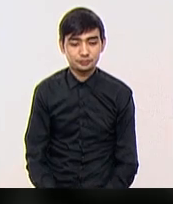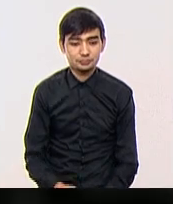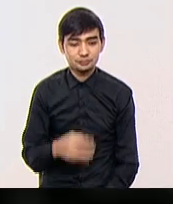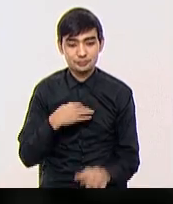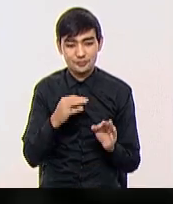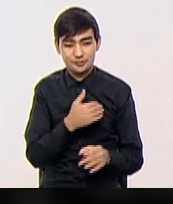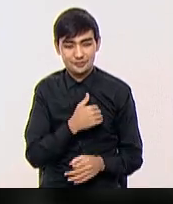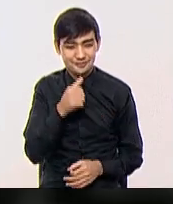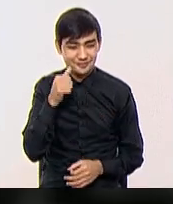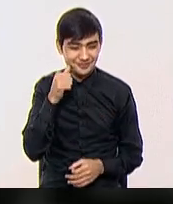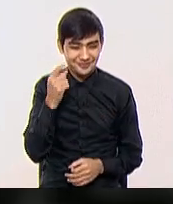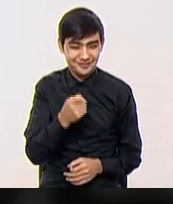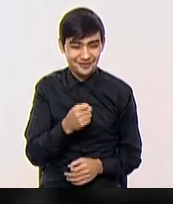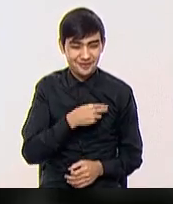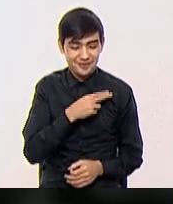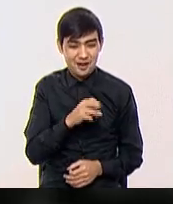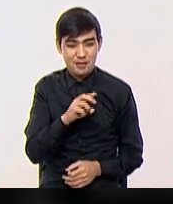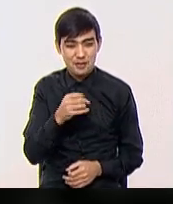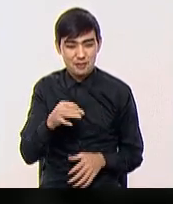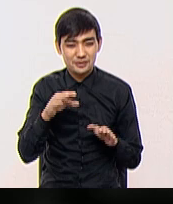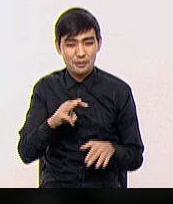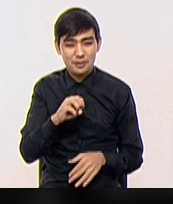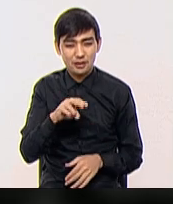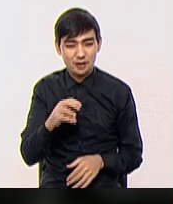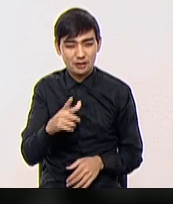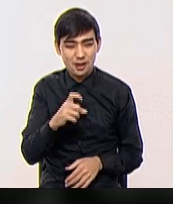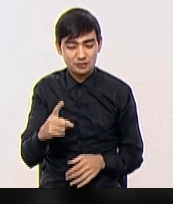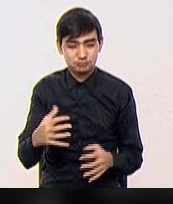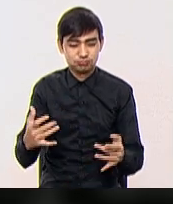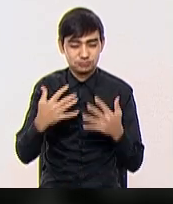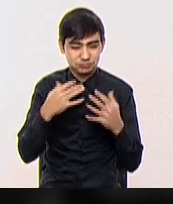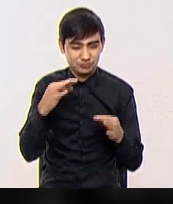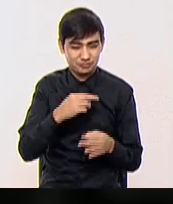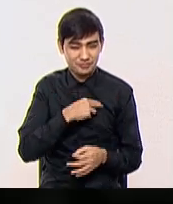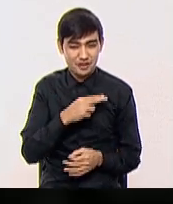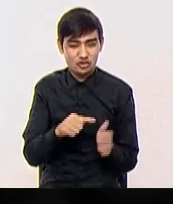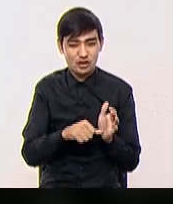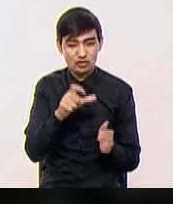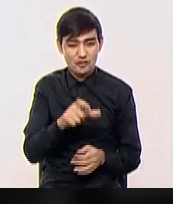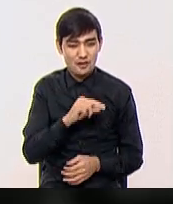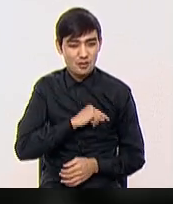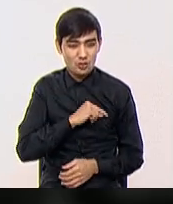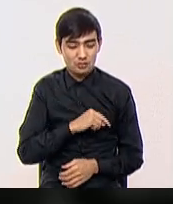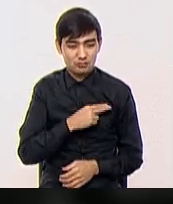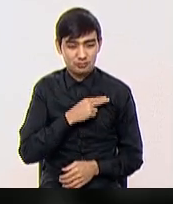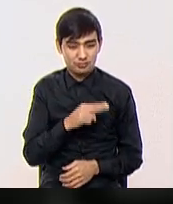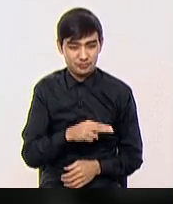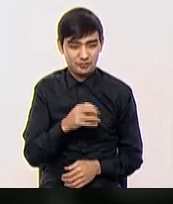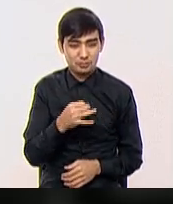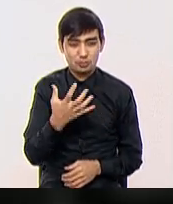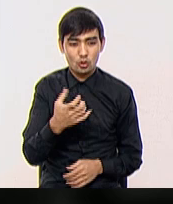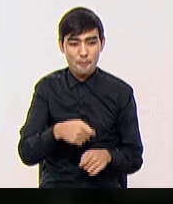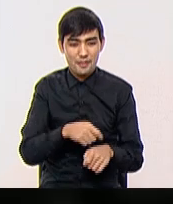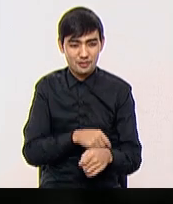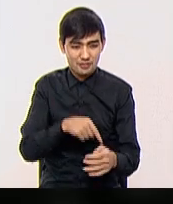Айта кетейік, өткен жексенбіде Абай шахтасында метан газының шамадан тыс тарауынан апат болып, 6 кенші қаза тапқан еді. 500